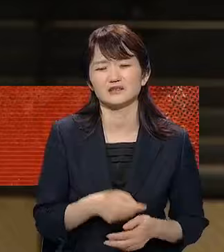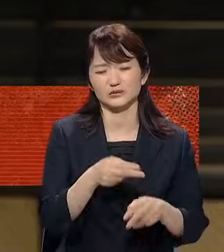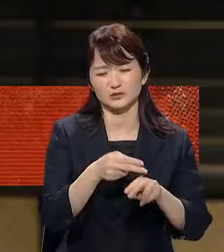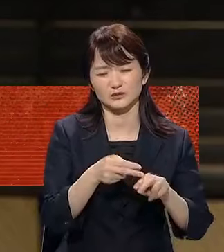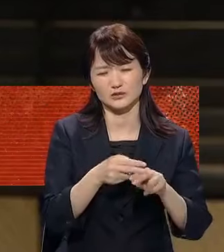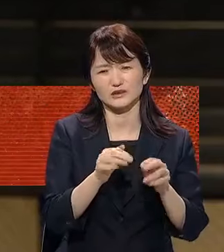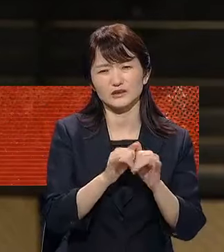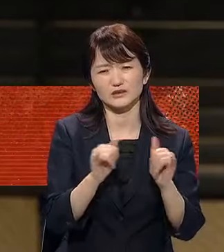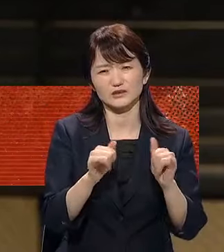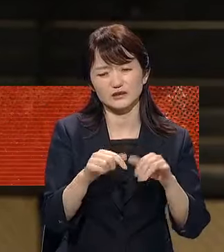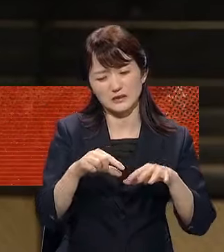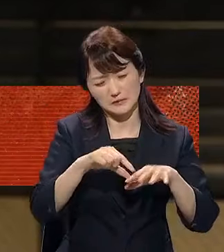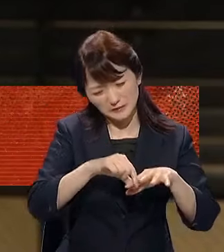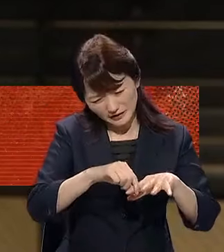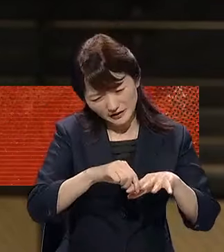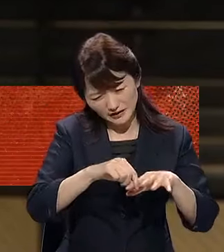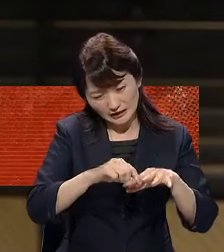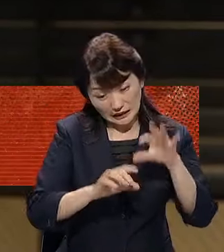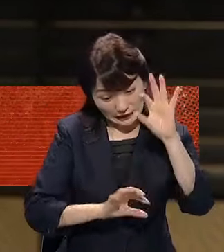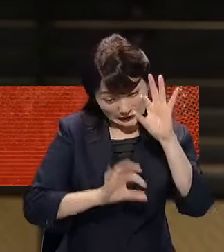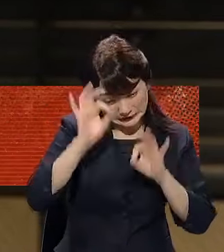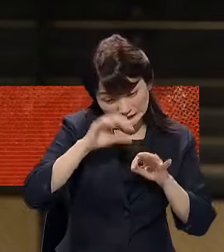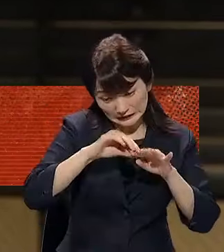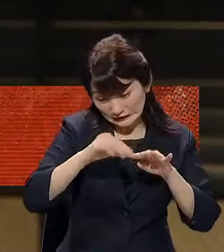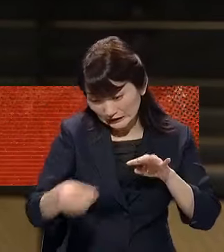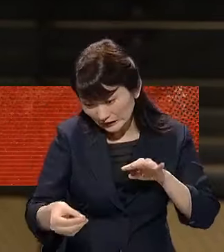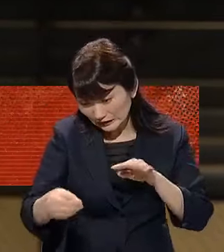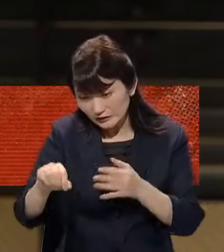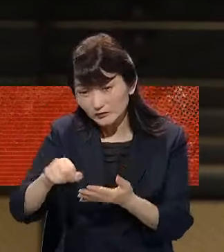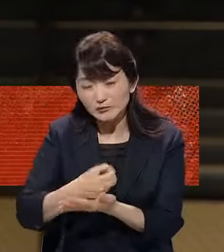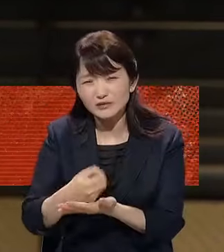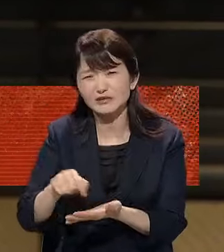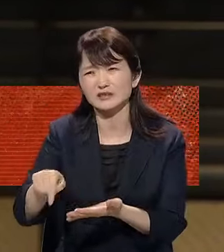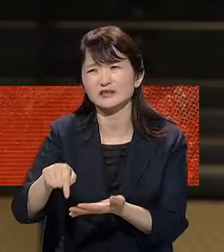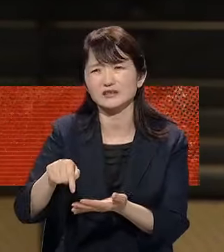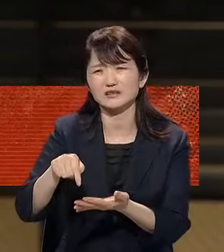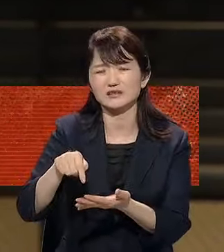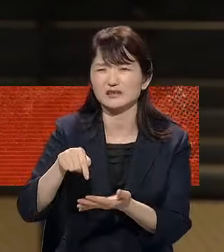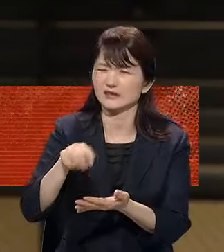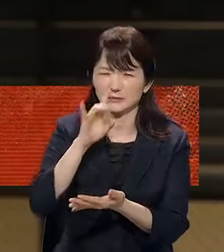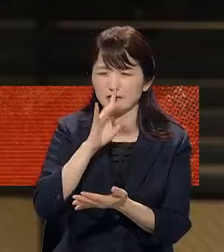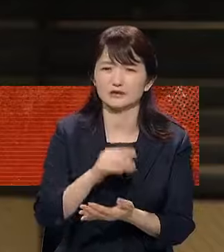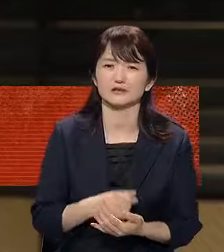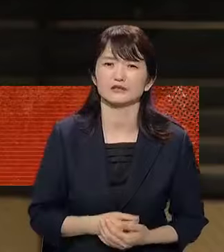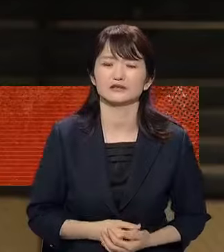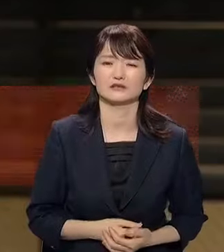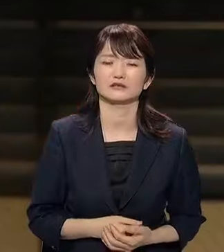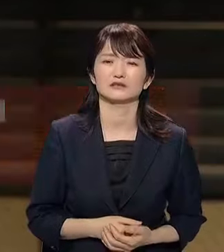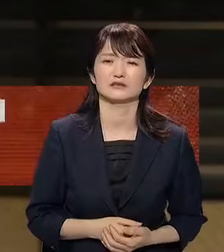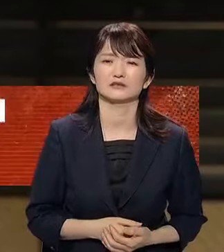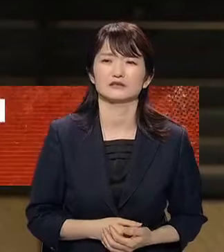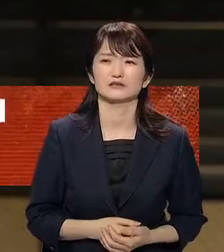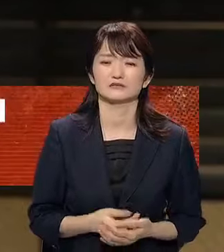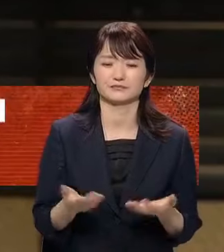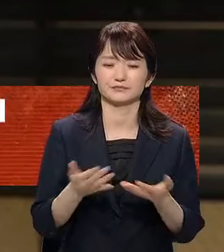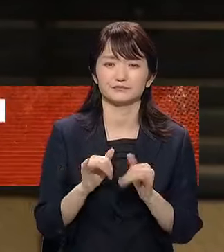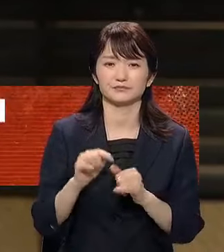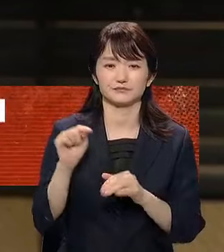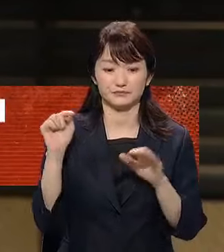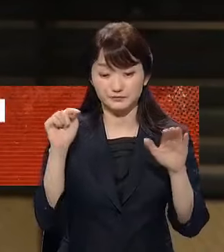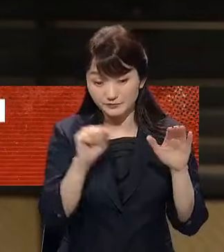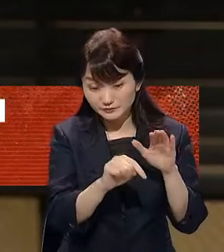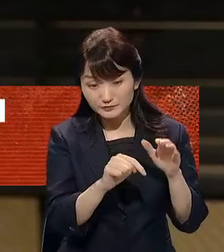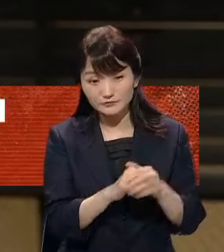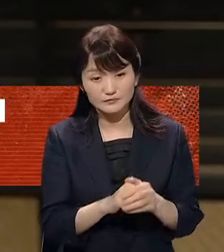아마 했 벗겨졌다 보다 그래도 안 되죠 안 되죠 뭐 벗겨지면 됩니까 그 이해 됩니까 그래서 얘기를 하니까 직원이 왔는데